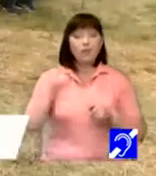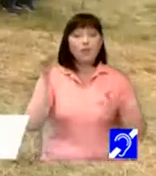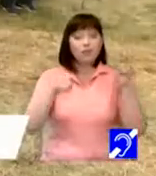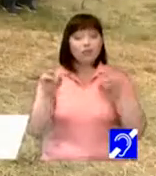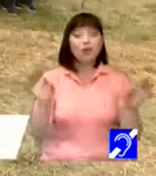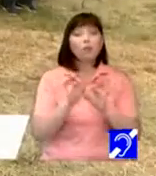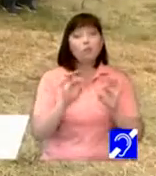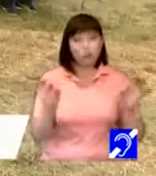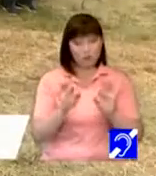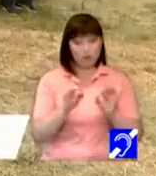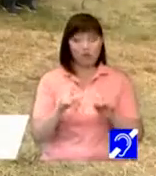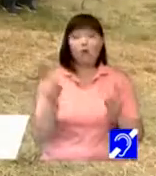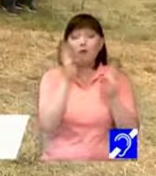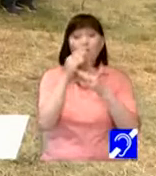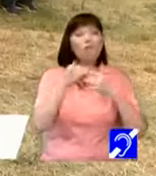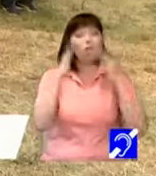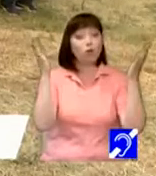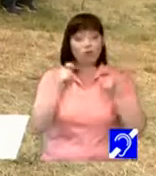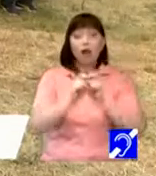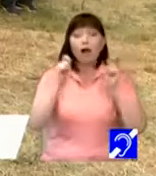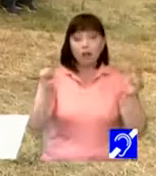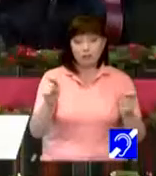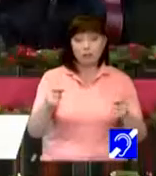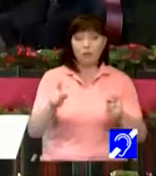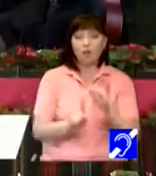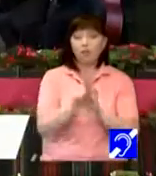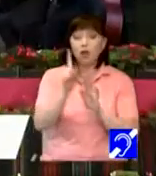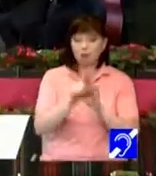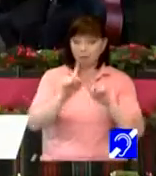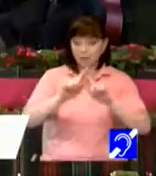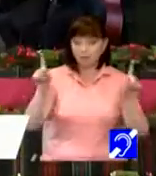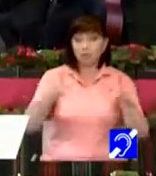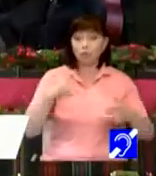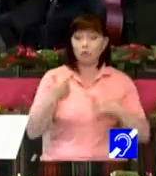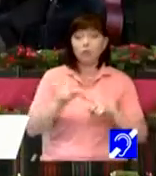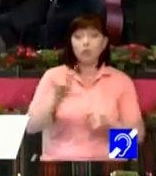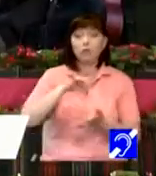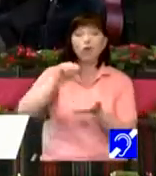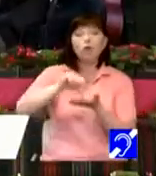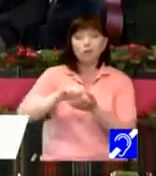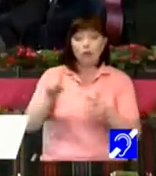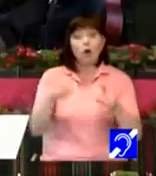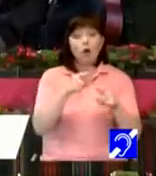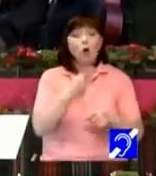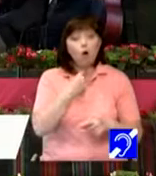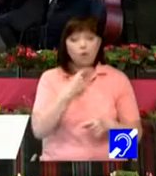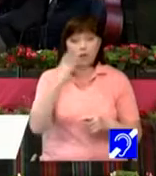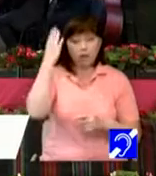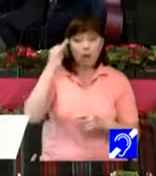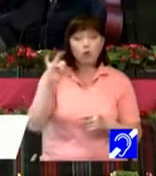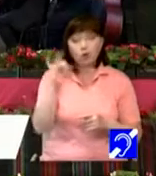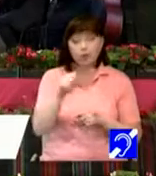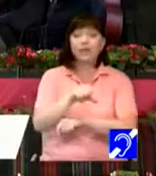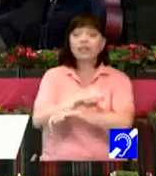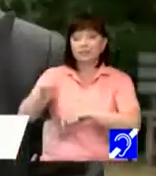Festivalul de muzică clasică în aer liber Descoperă a început cu un concert de excepție la care au participat artiști de operă din Republica Moldova, dar